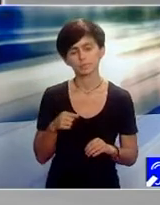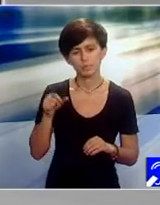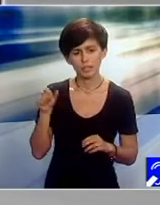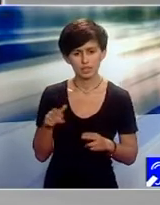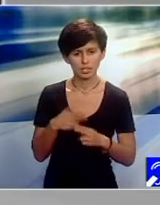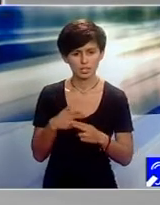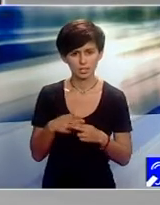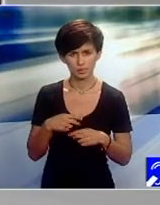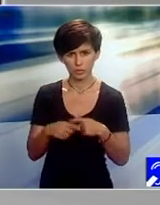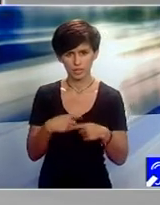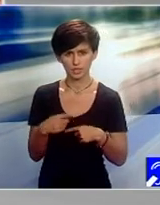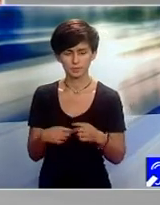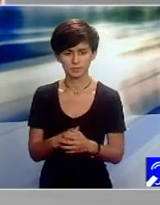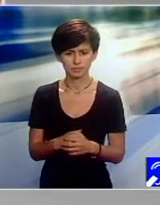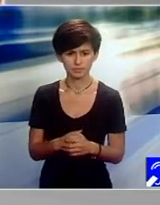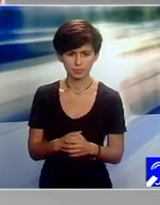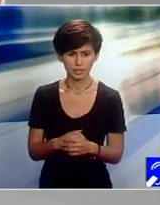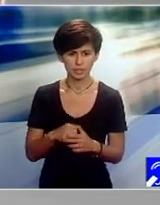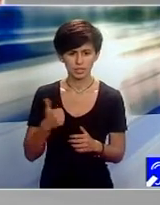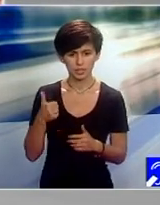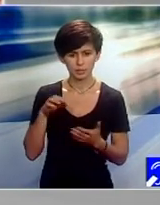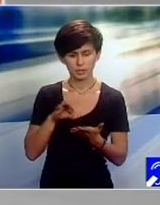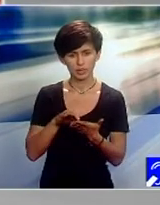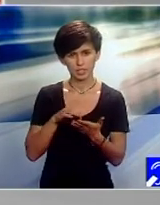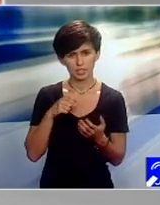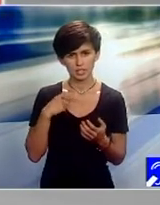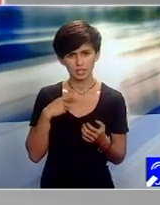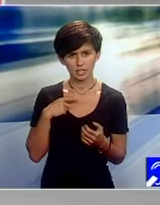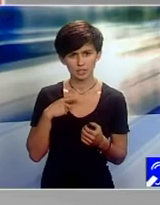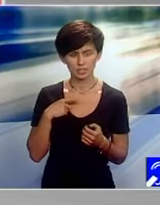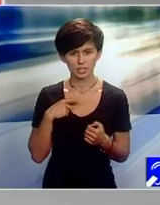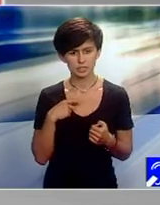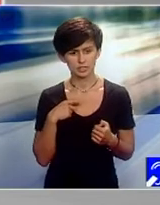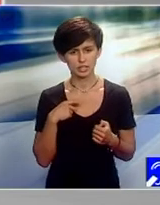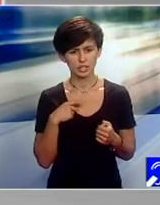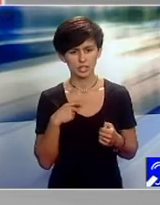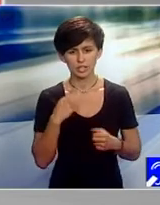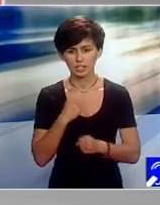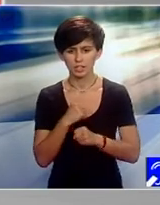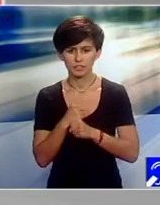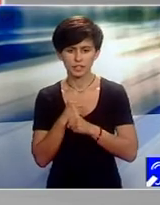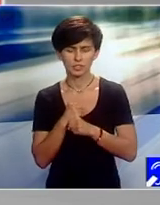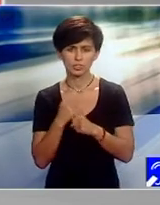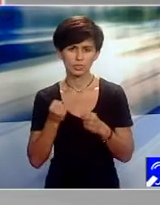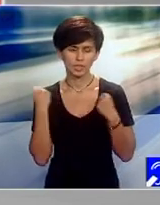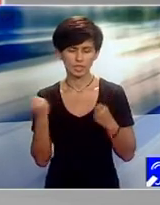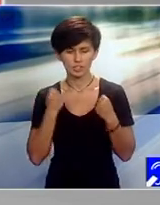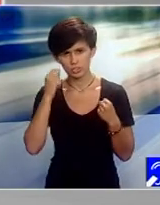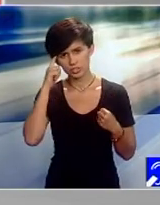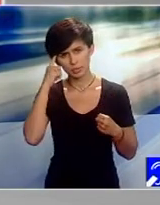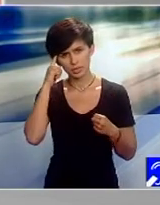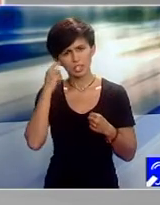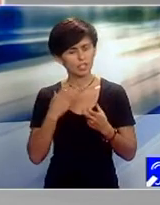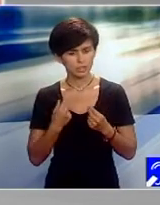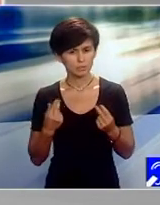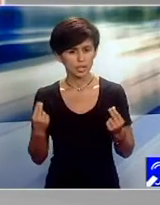pe 5 paliere. Prima dată este partea de a ne ține mintea ocupată, de a face exerciții mentale cât mai multe.